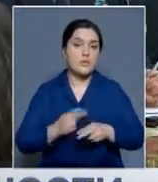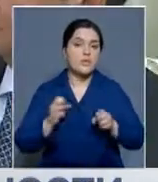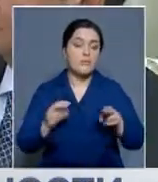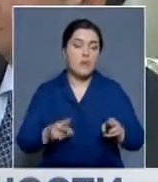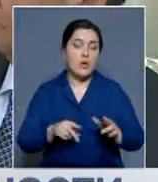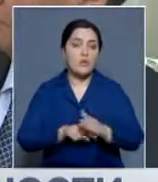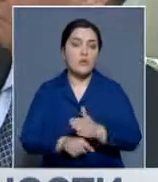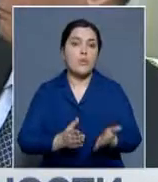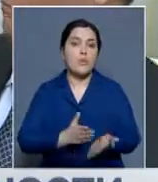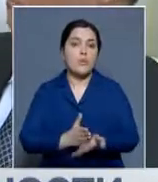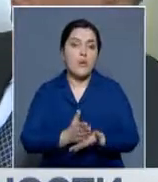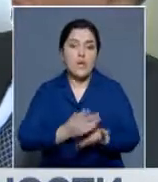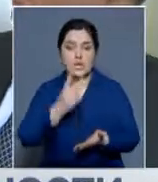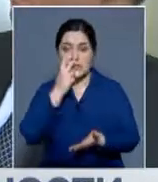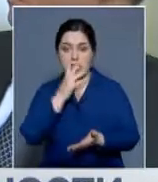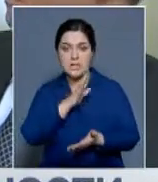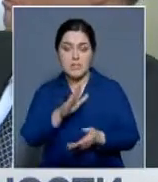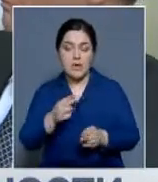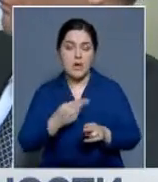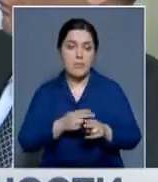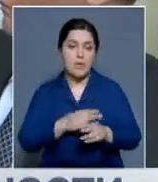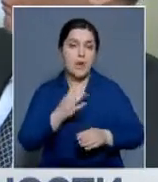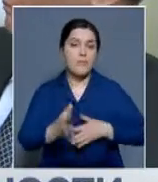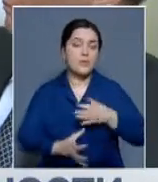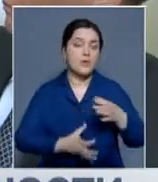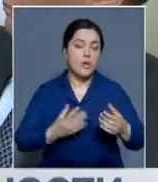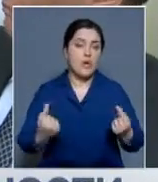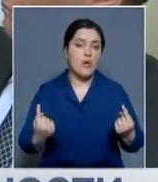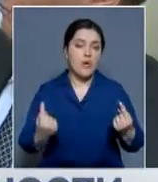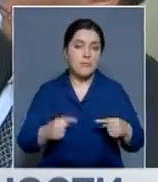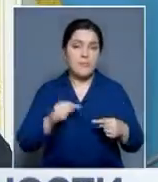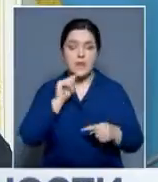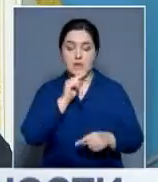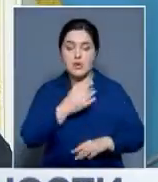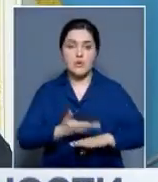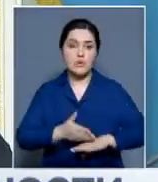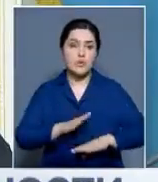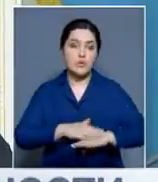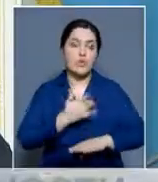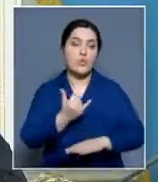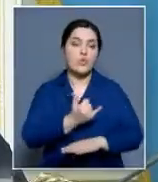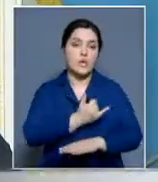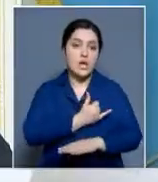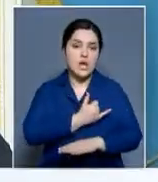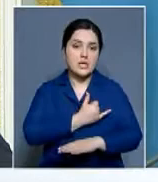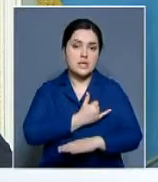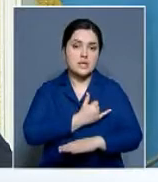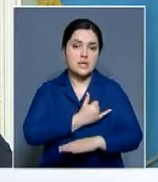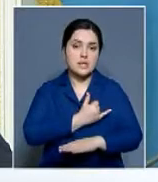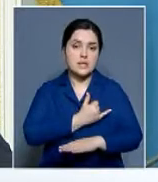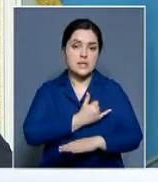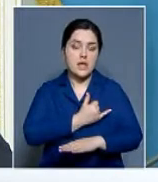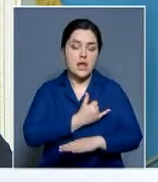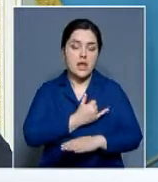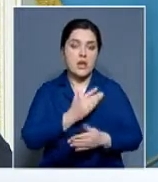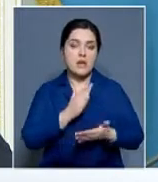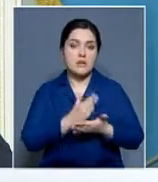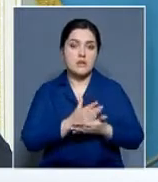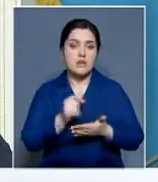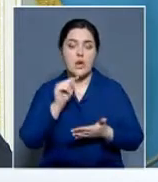Несмотря на кризисные явления мировой экономики, трудности в нашей экономике, макроэкономические